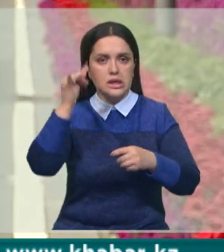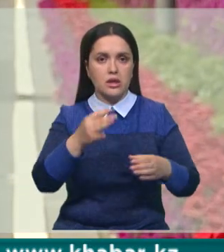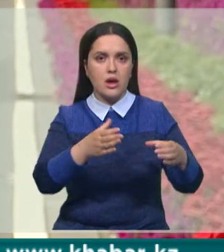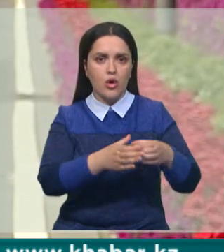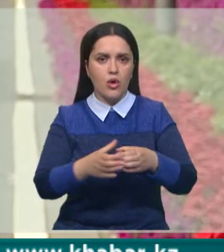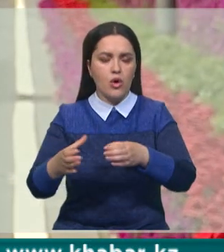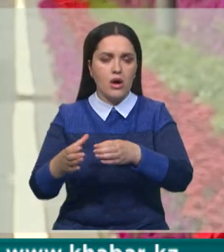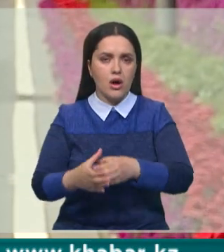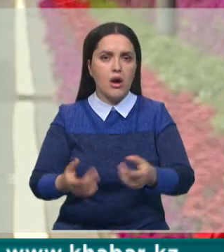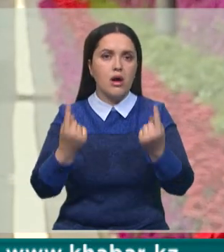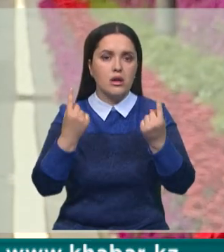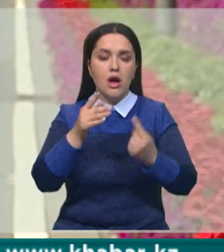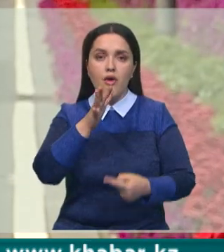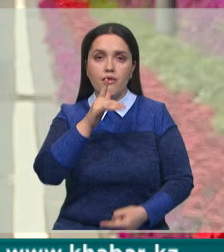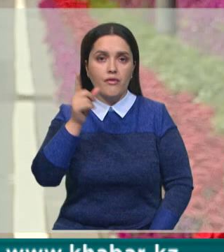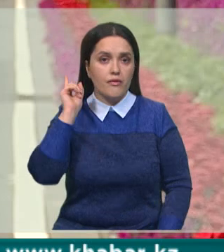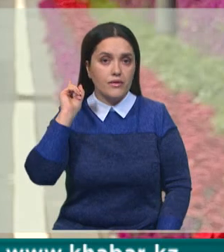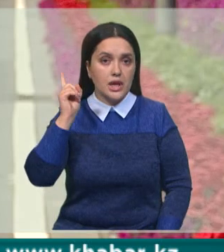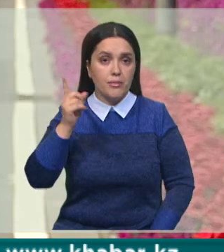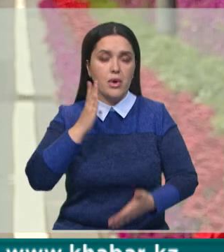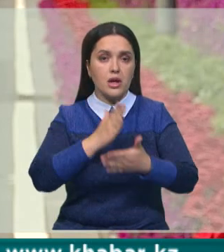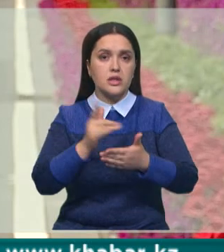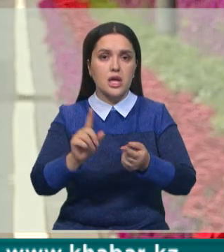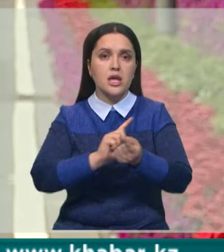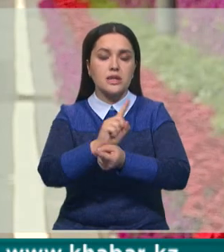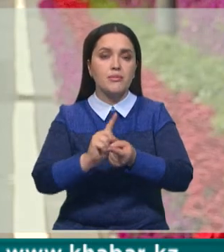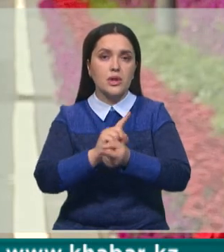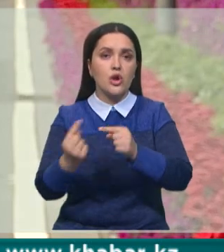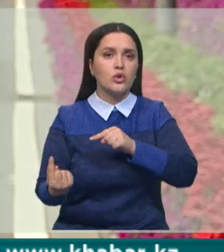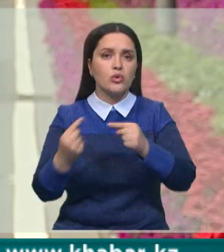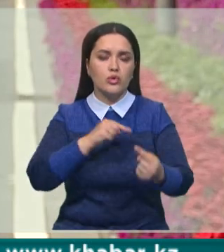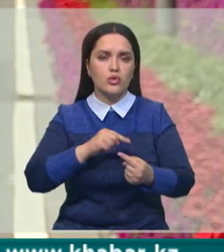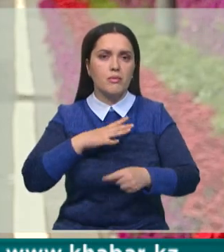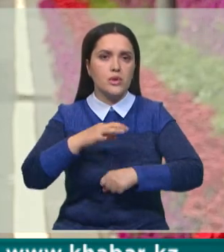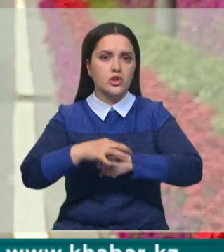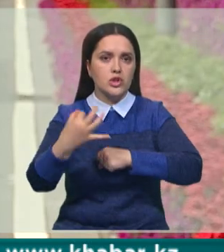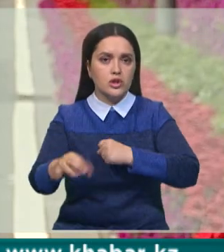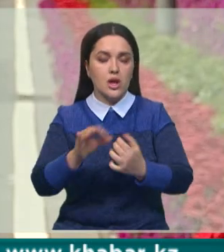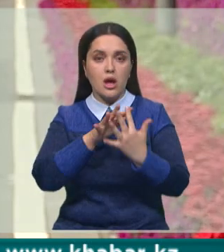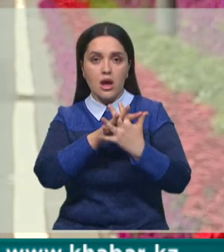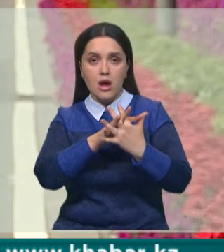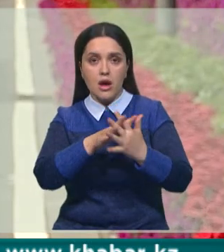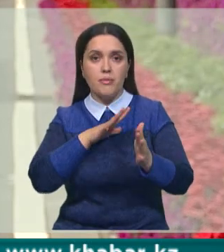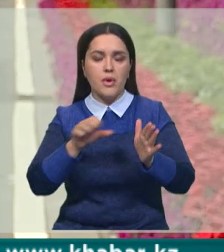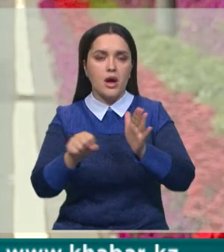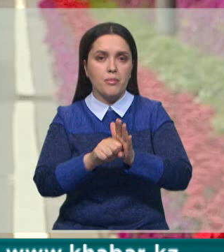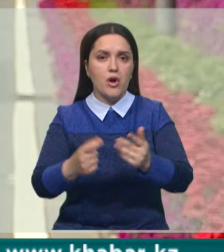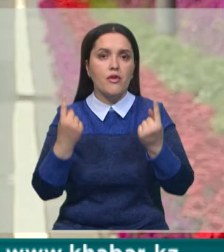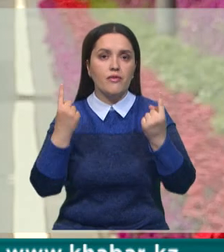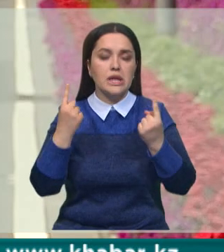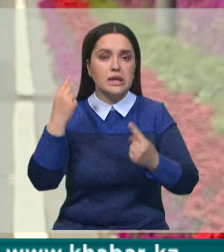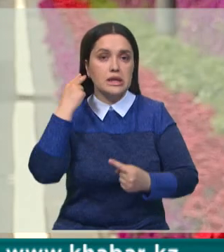цивилизации эпохи. Рождались, меняли друг друга, в жестоких противостояниях погибали великие китайские